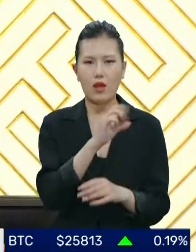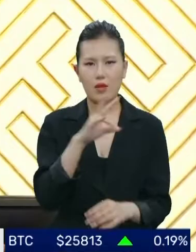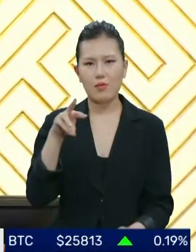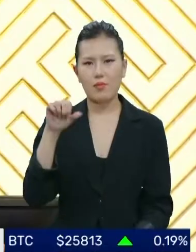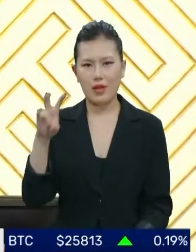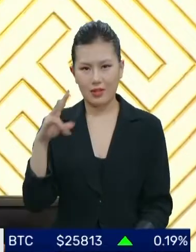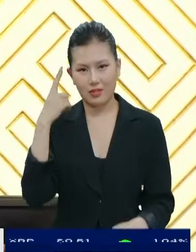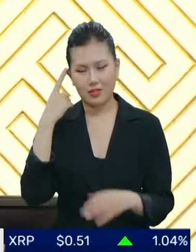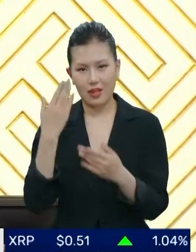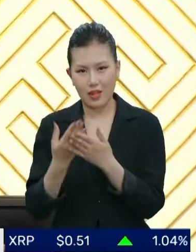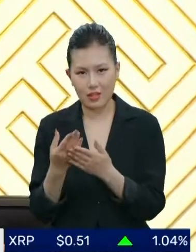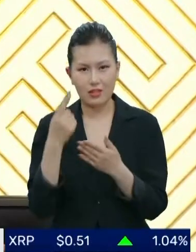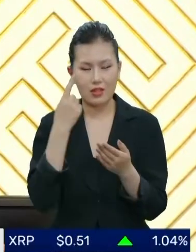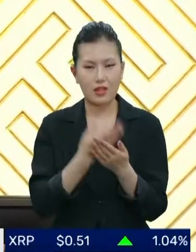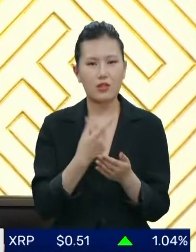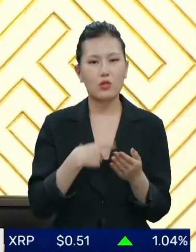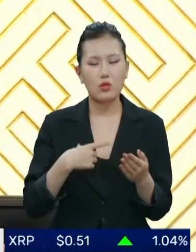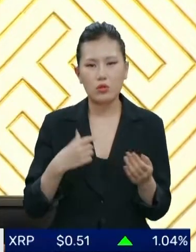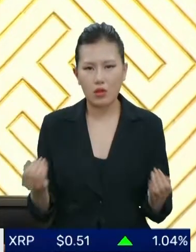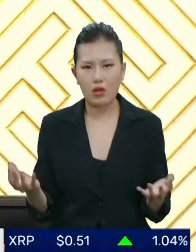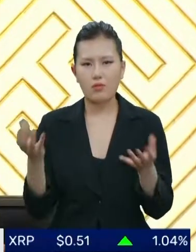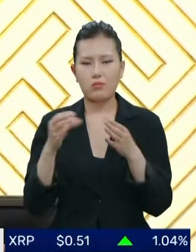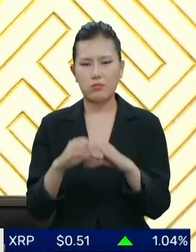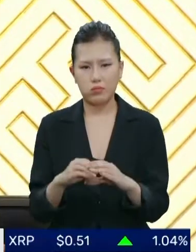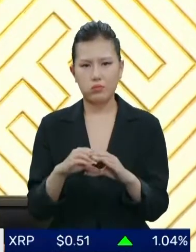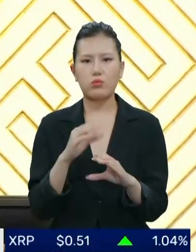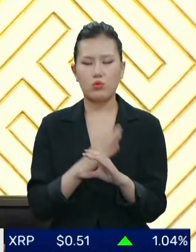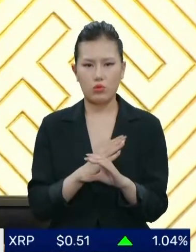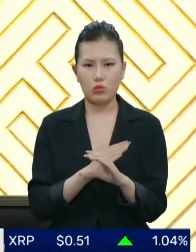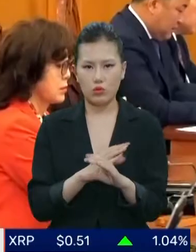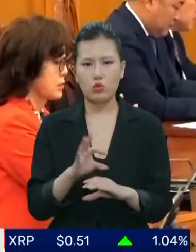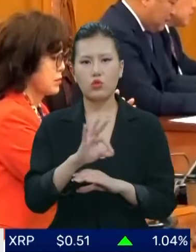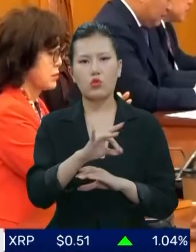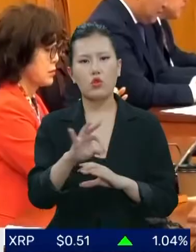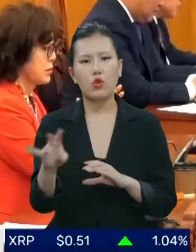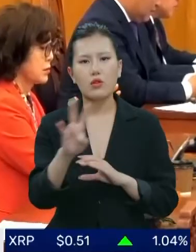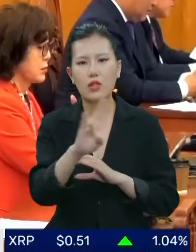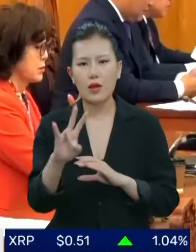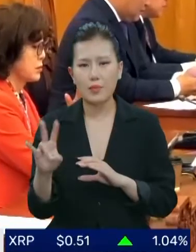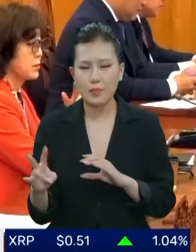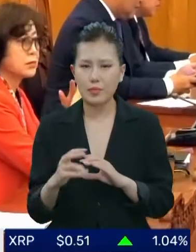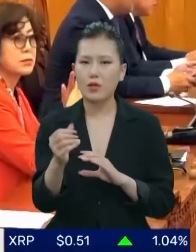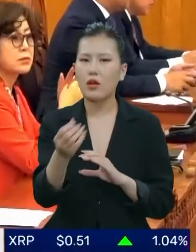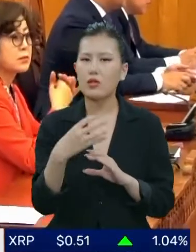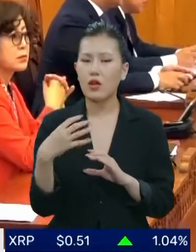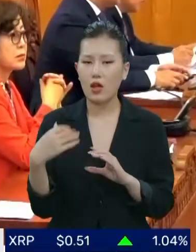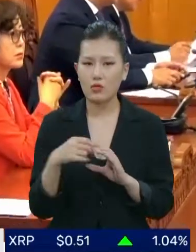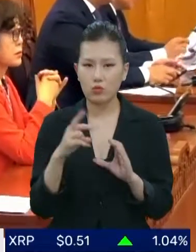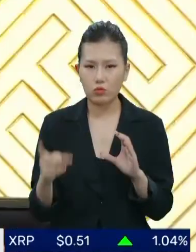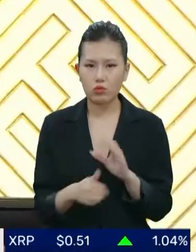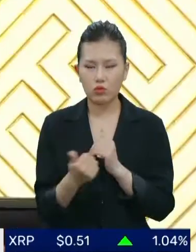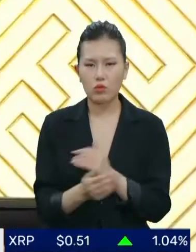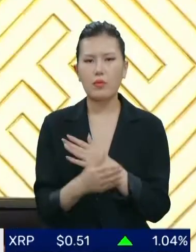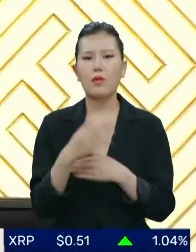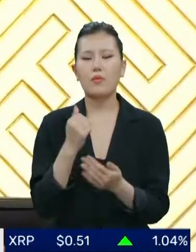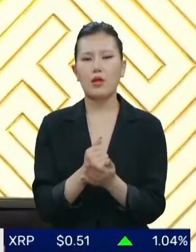нэгтгэсэн ийм хувилбар дээр олон намуудын үзэл бодлыг тусгаж батллаа. Цаашид эрх баригч